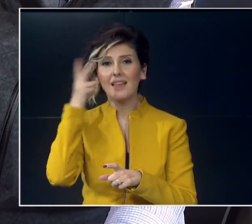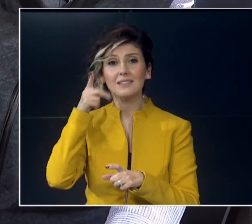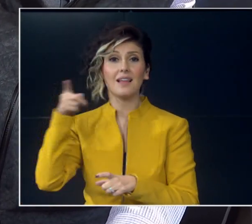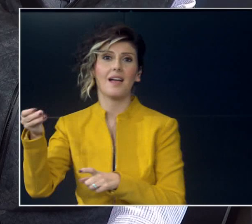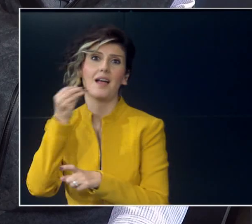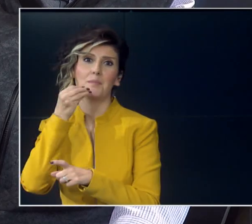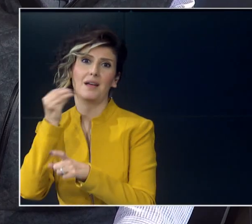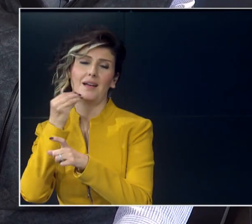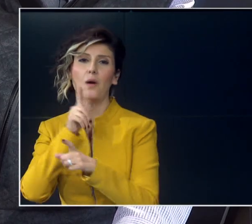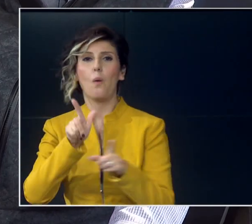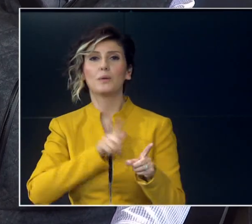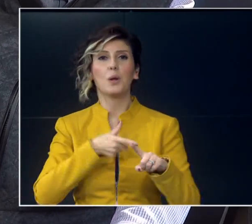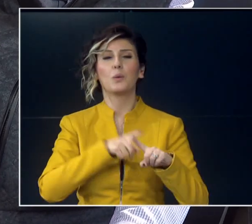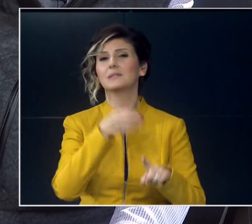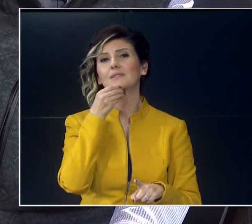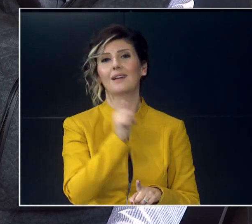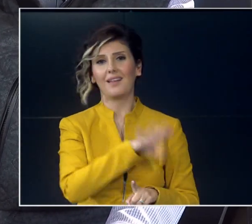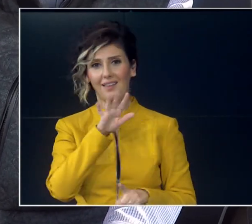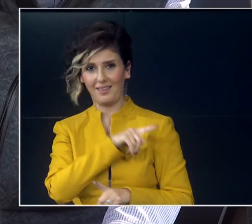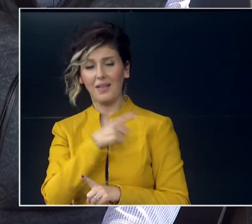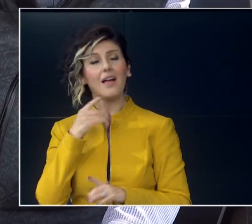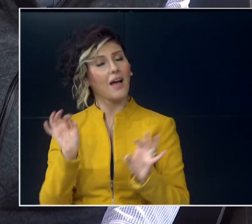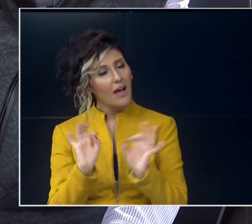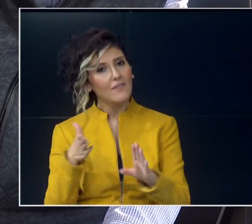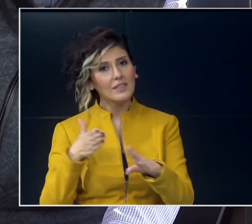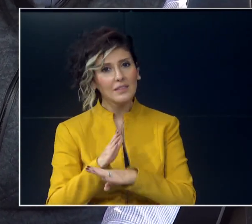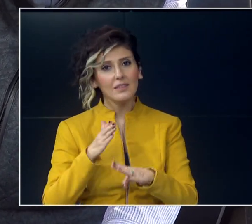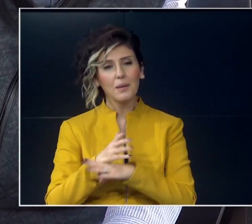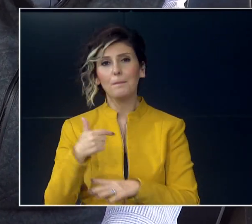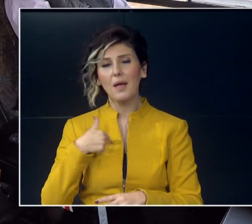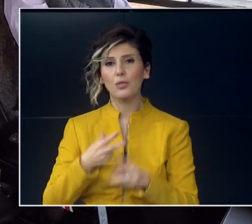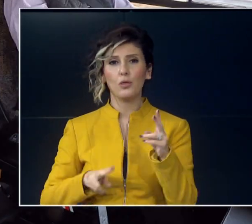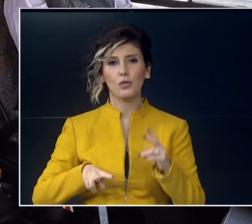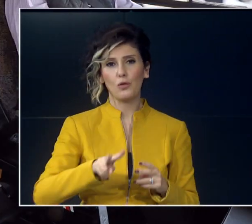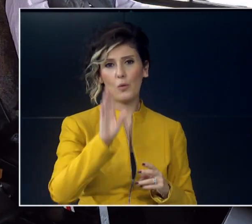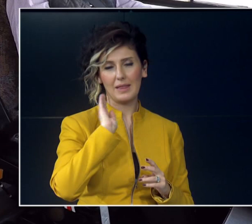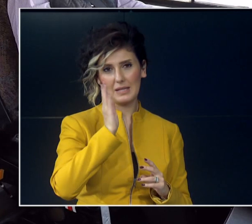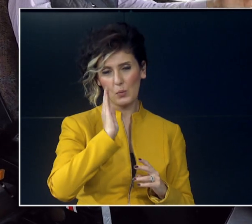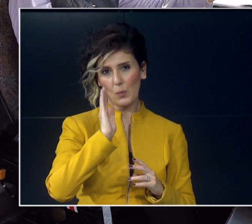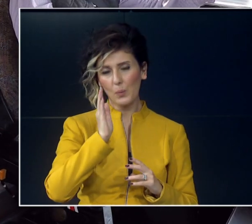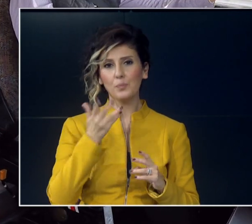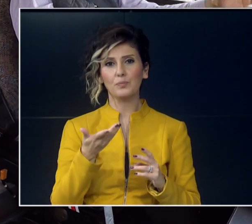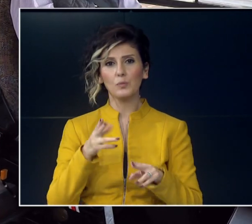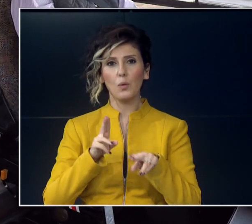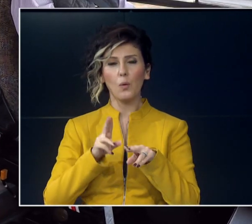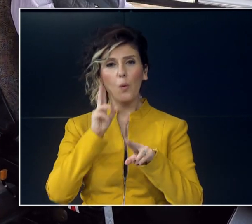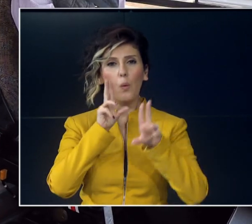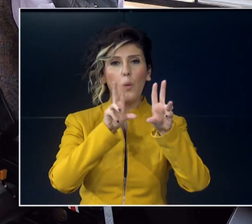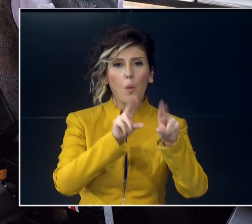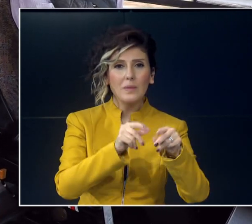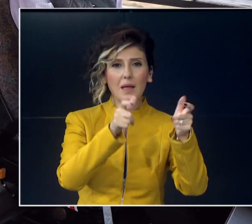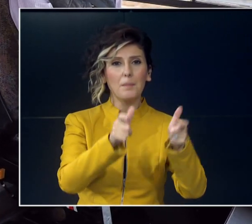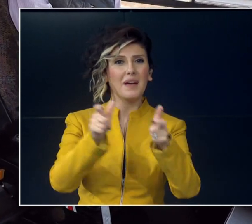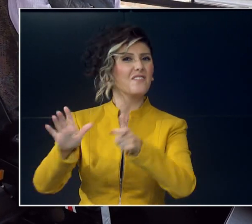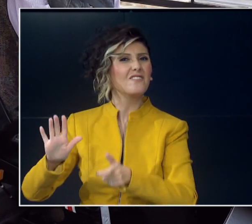Tabii tabii. Kesinlikle. Şimdi mesela yolda giderken bu konaklama tesisleri